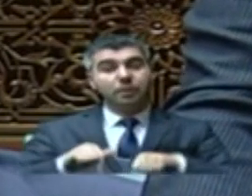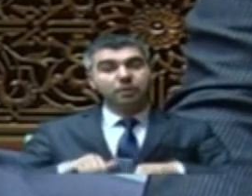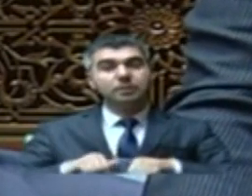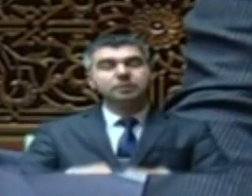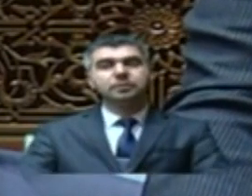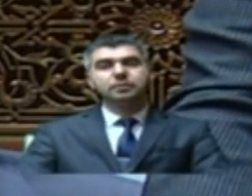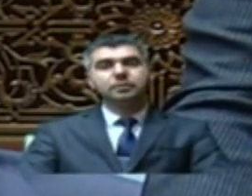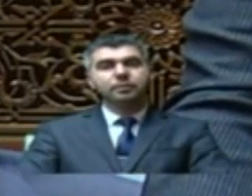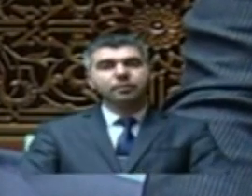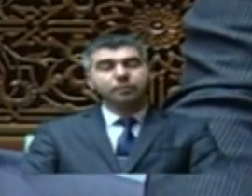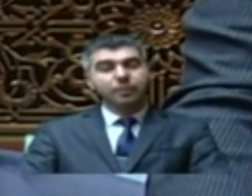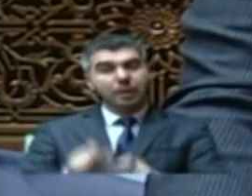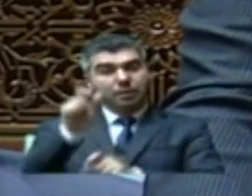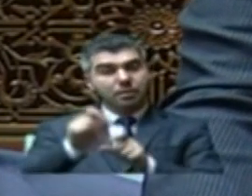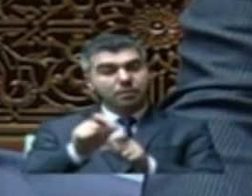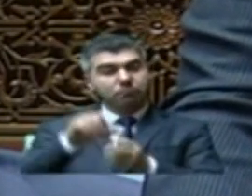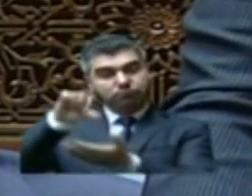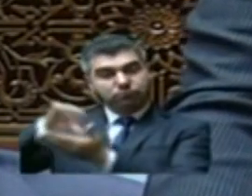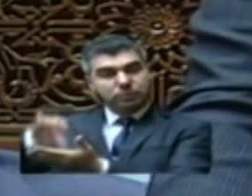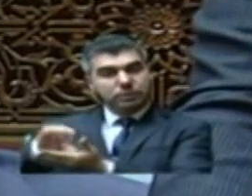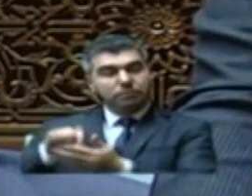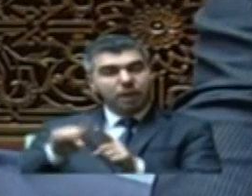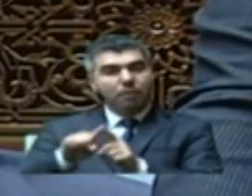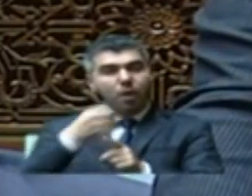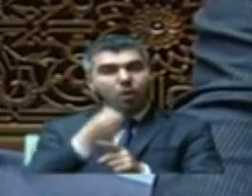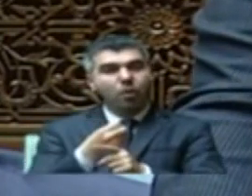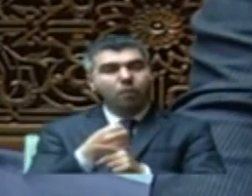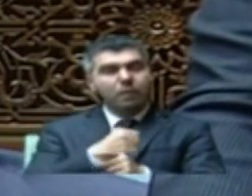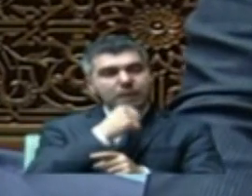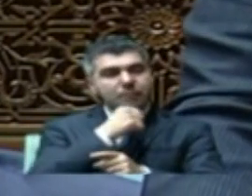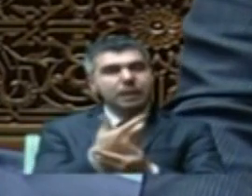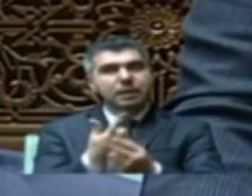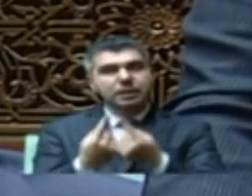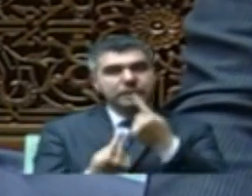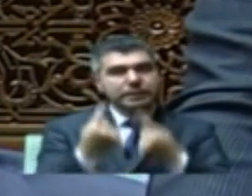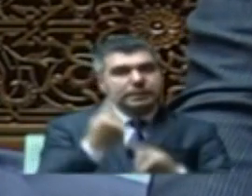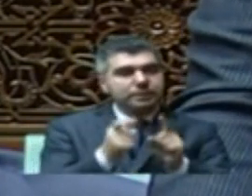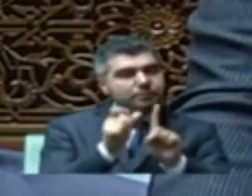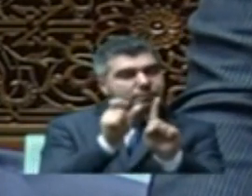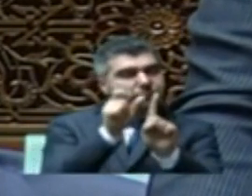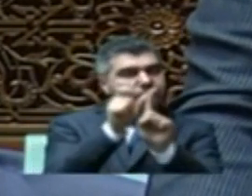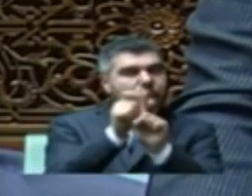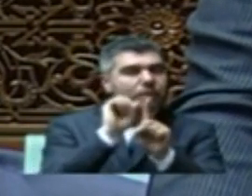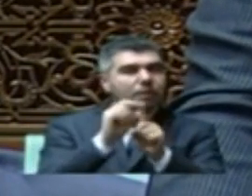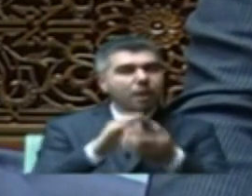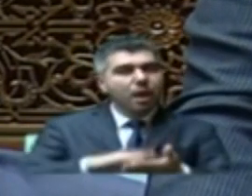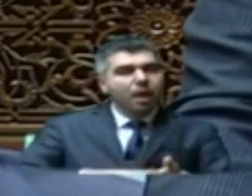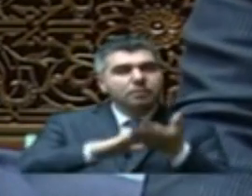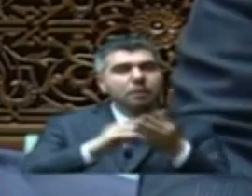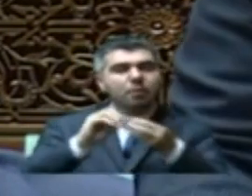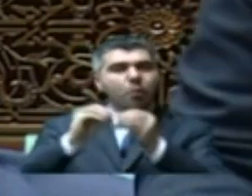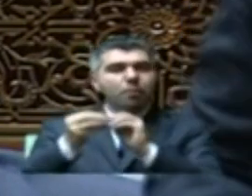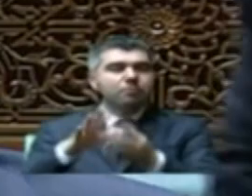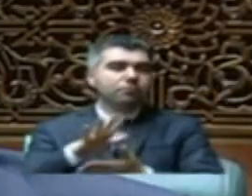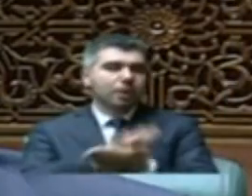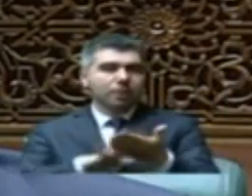المحترمة، عن وضعية المؤسسات الرعاية الاجتماعية والإجراءات المزمع اتخاذها لتجاوز الإشكالات